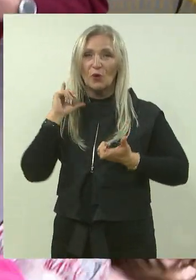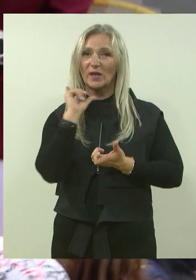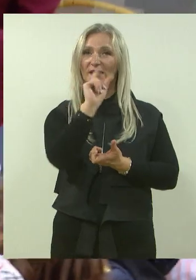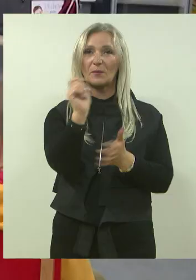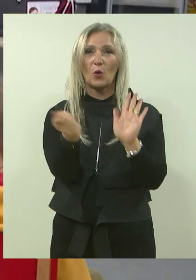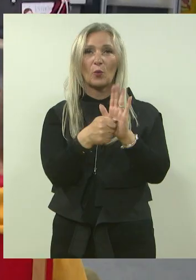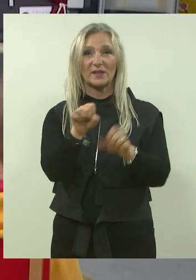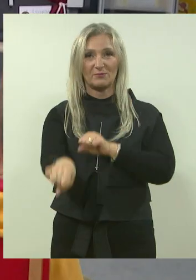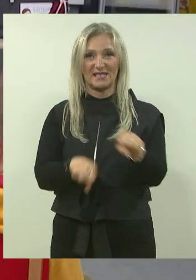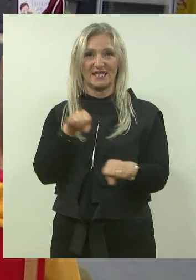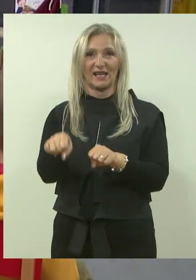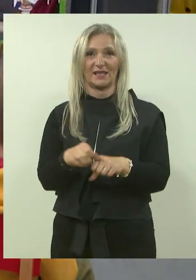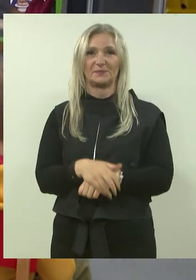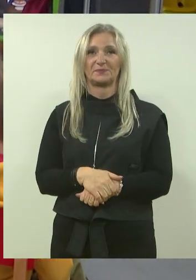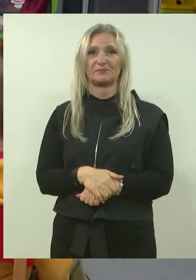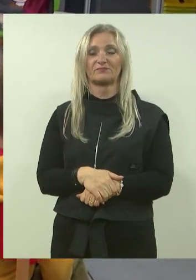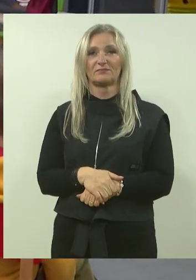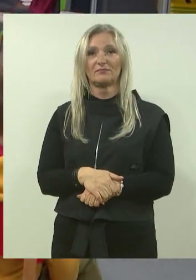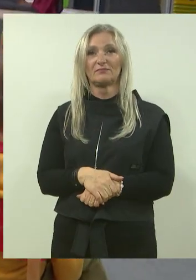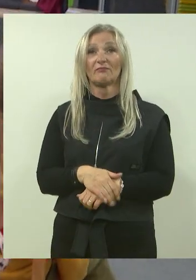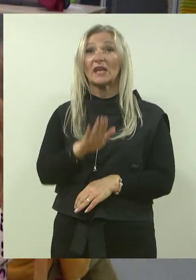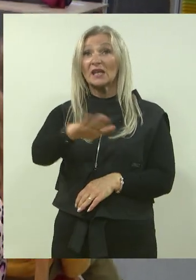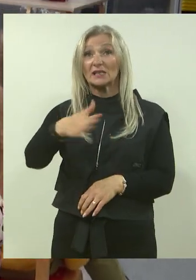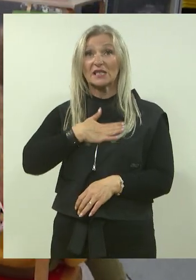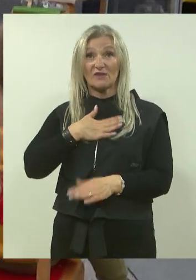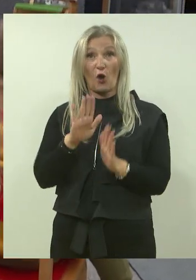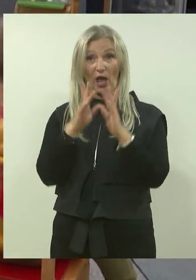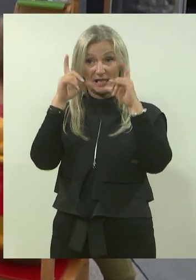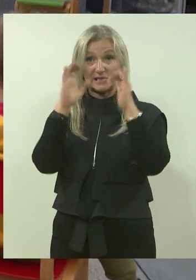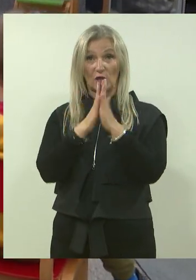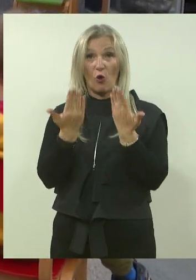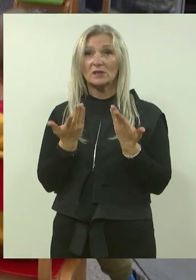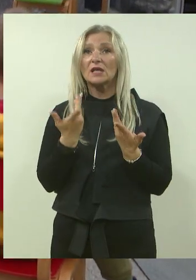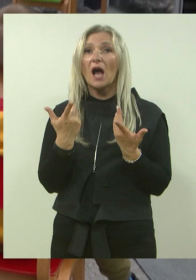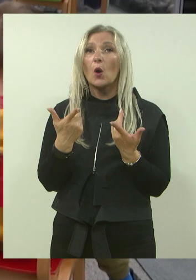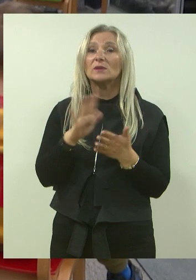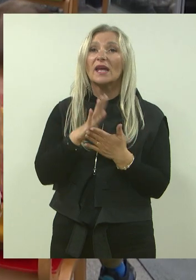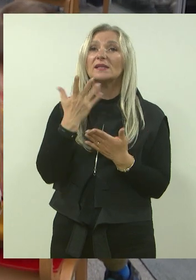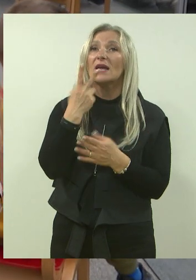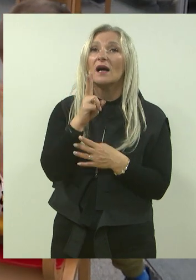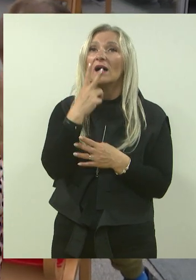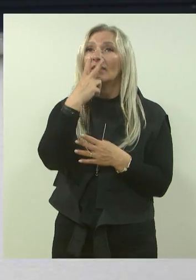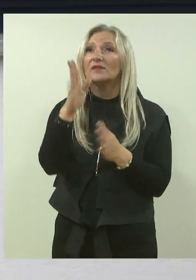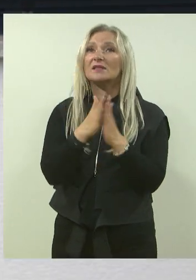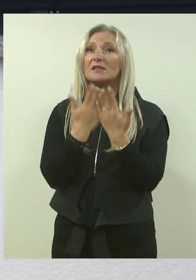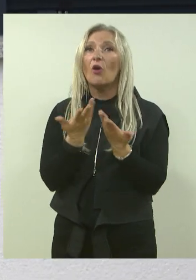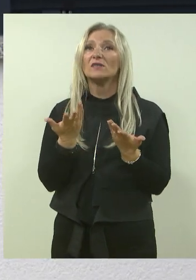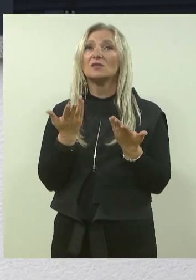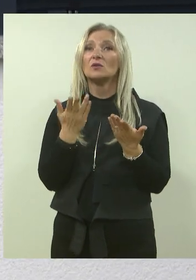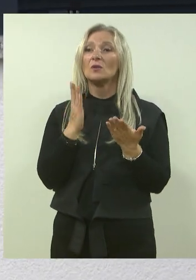pe. Djeca vole slikovnice, to znamo. Kakve su im bile reakcije kad im se donese slikovnica i to